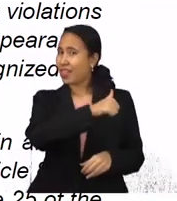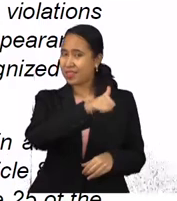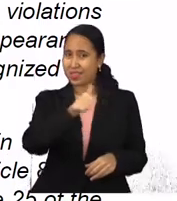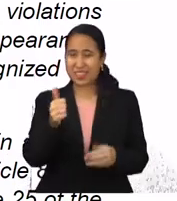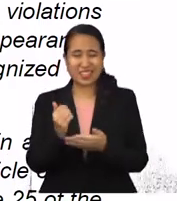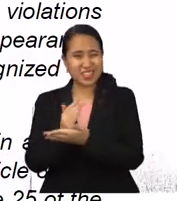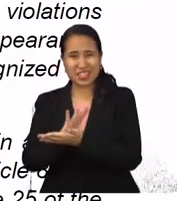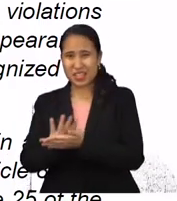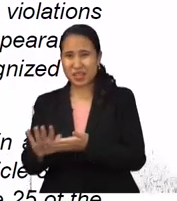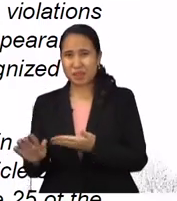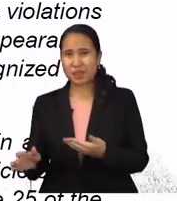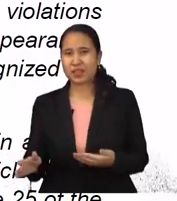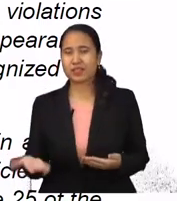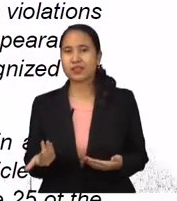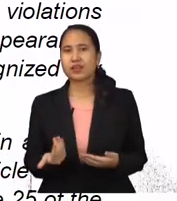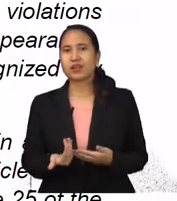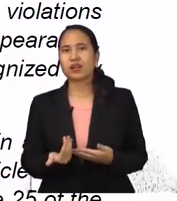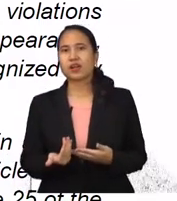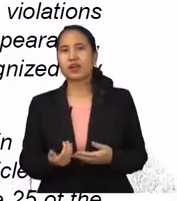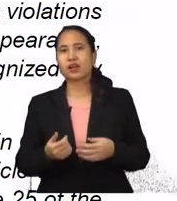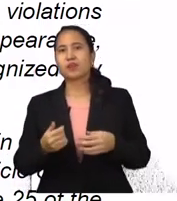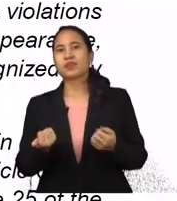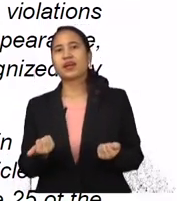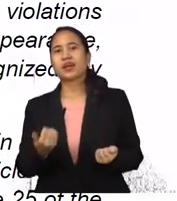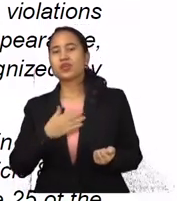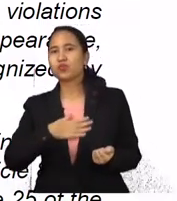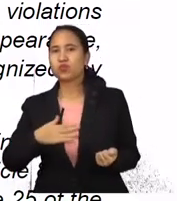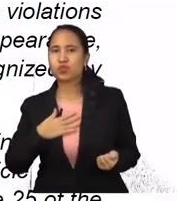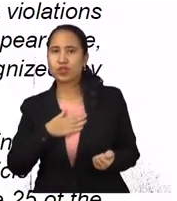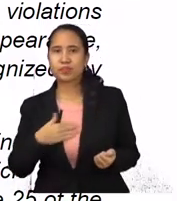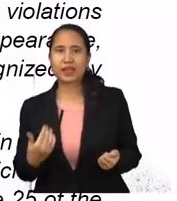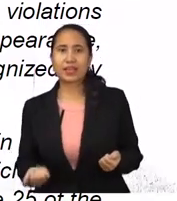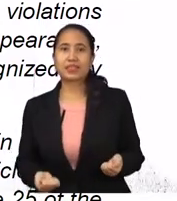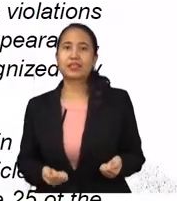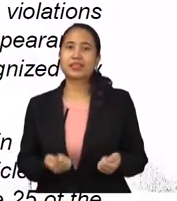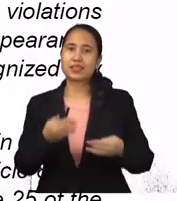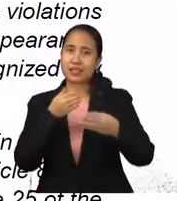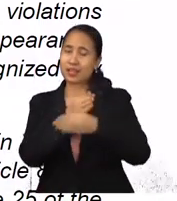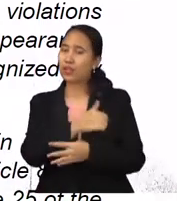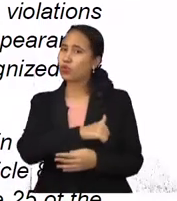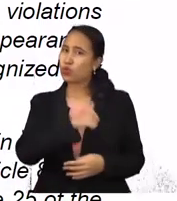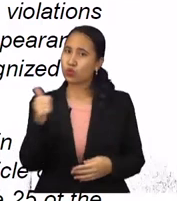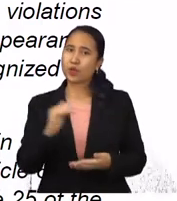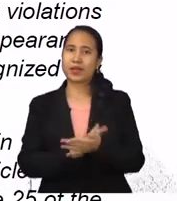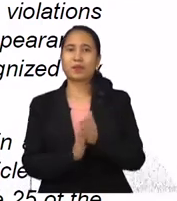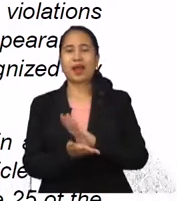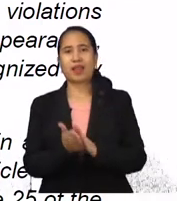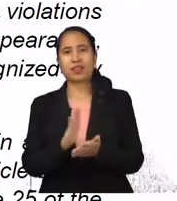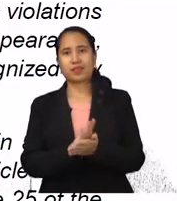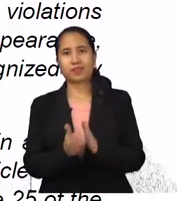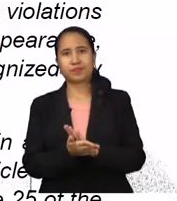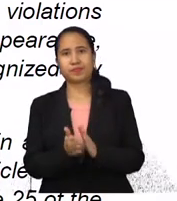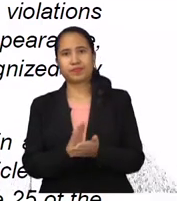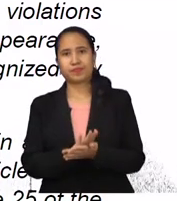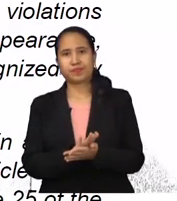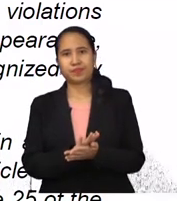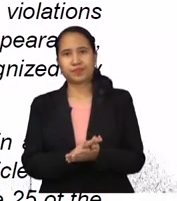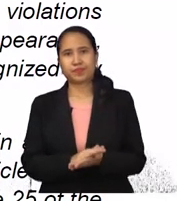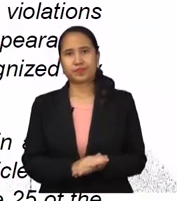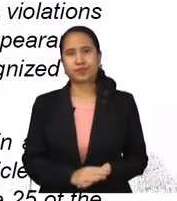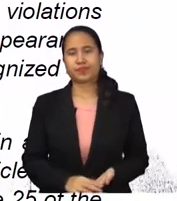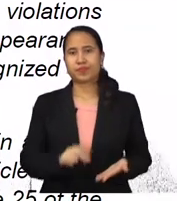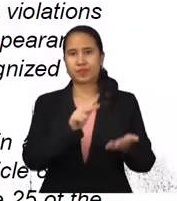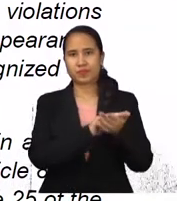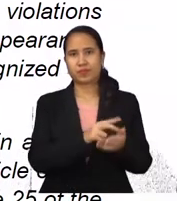judicial protection and the exercise of the right to a simple and effective recourse in the terms of the Articles 8